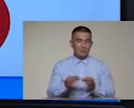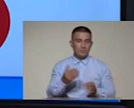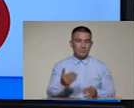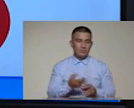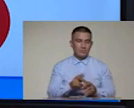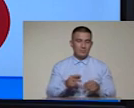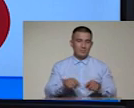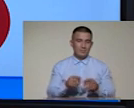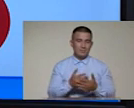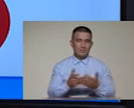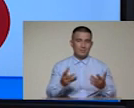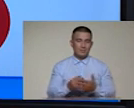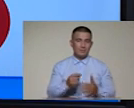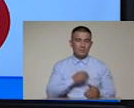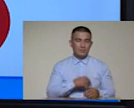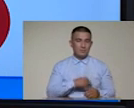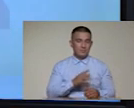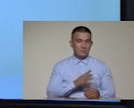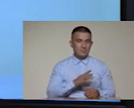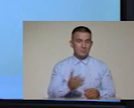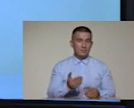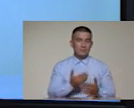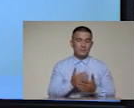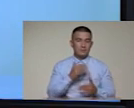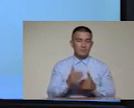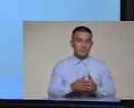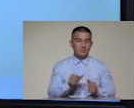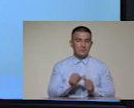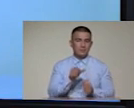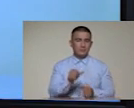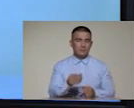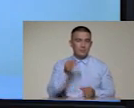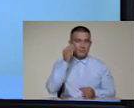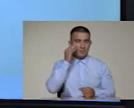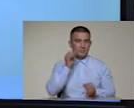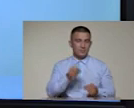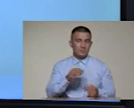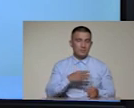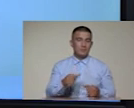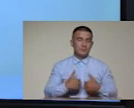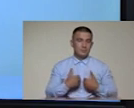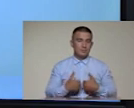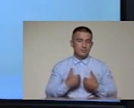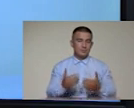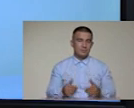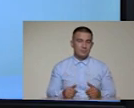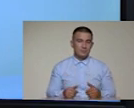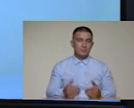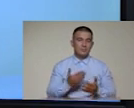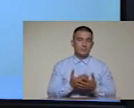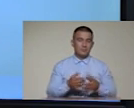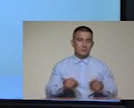kabi turlarga bo'linadi. Keling, endi alohida ta'rif berib o'tishga harakat qilamiz.